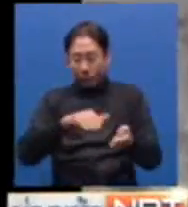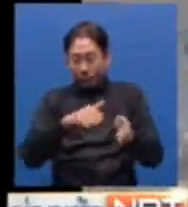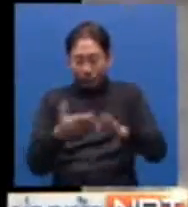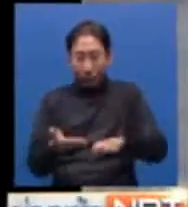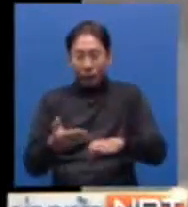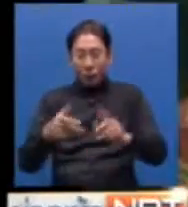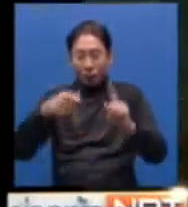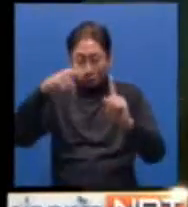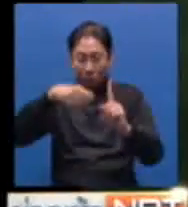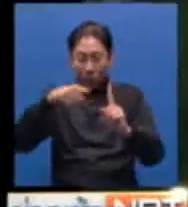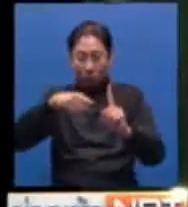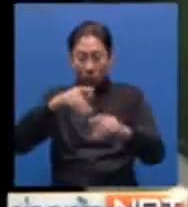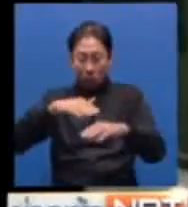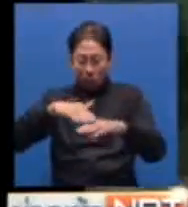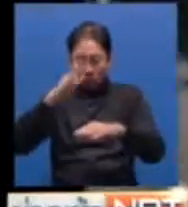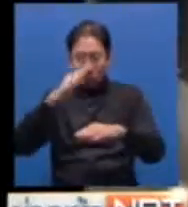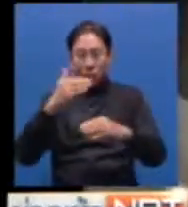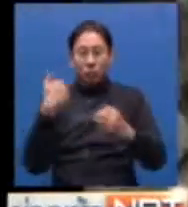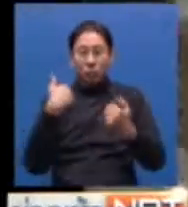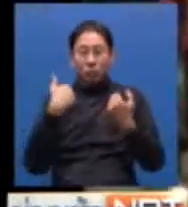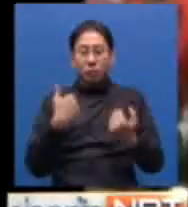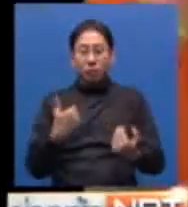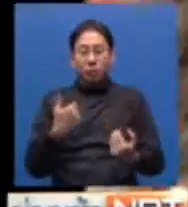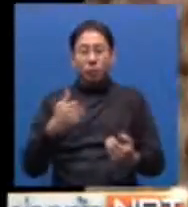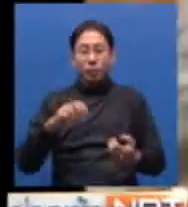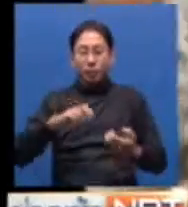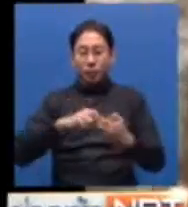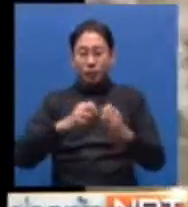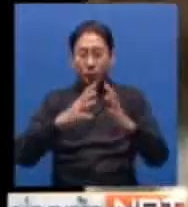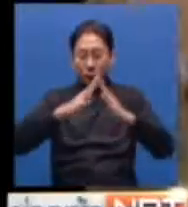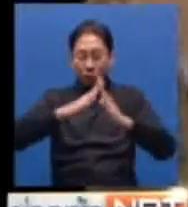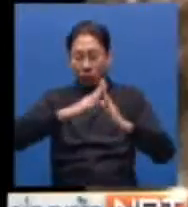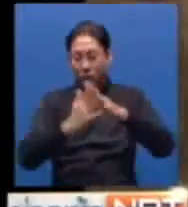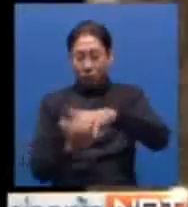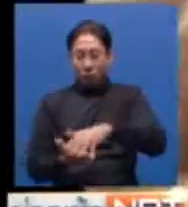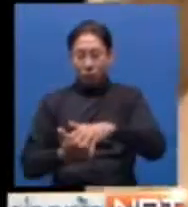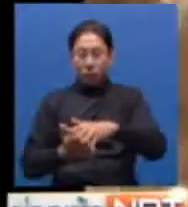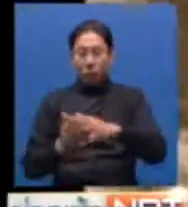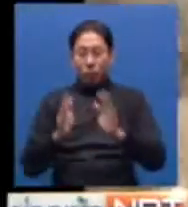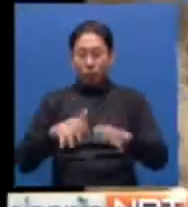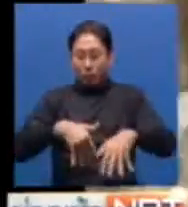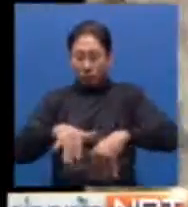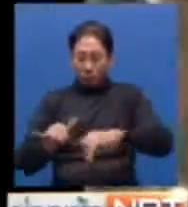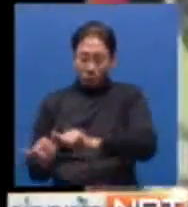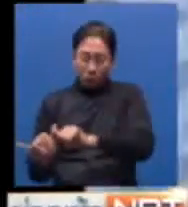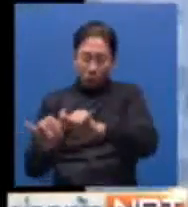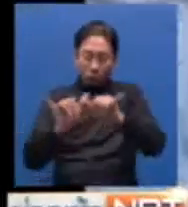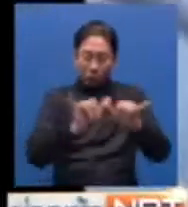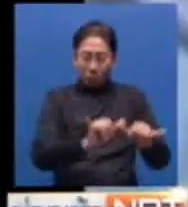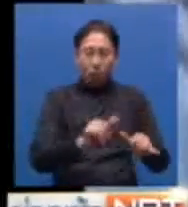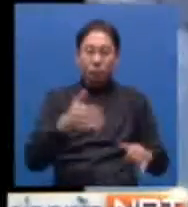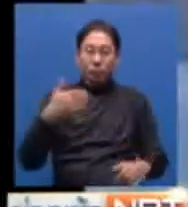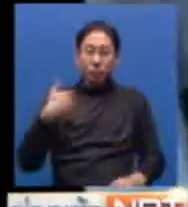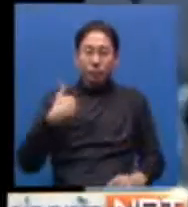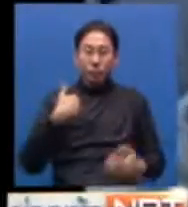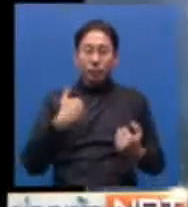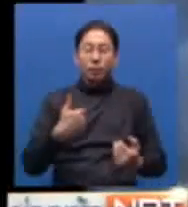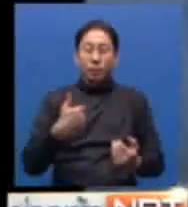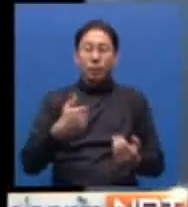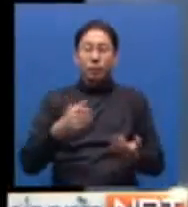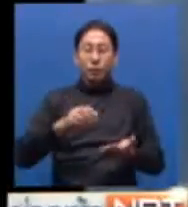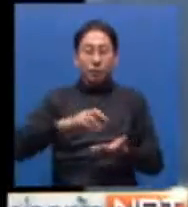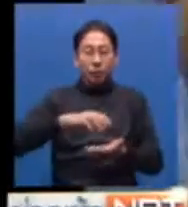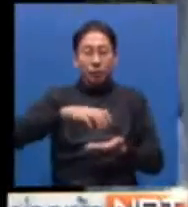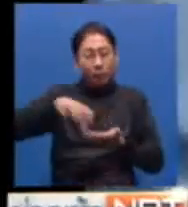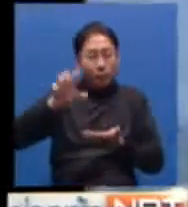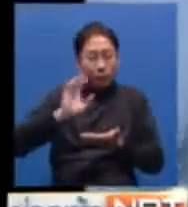คนสิ่งปลูกสร้างถูกทำลายเป็นวงกว้างและประชาชนหลายหมื่นคนต้องย้ายถิ่นฐานทั้งนี้สำนักข่าวต่างประเทศได้รายงานความคืบหน้า